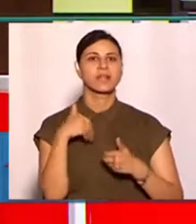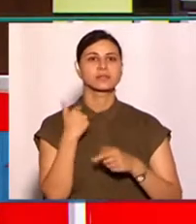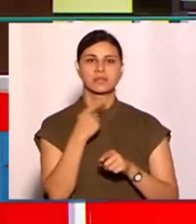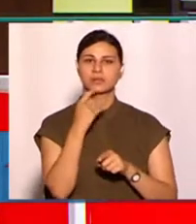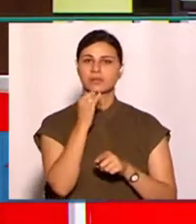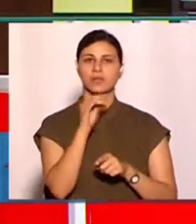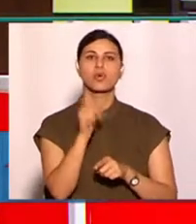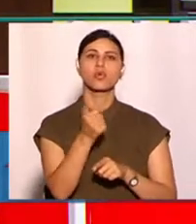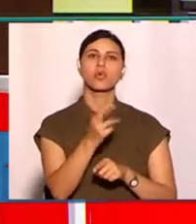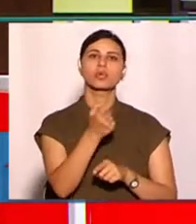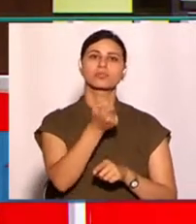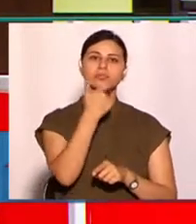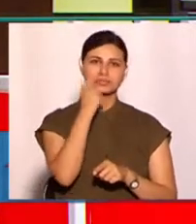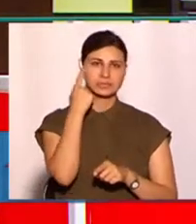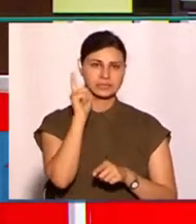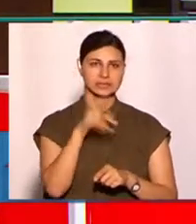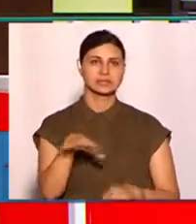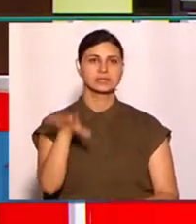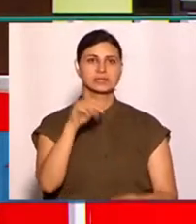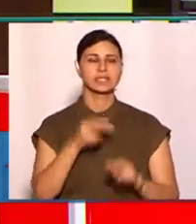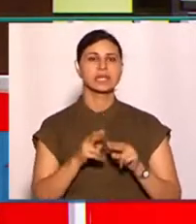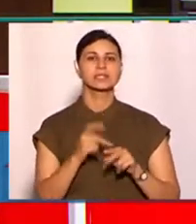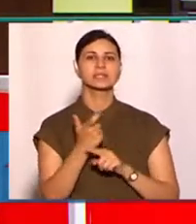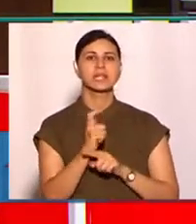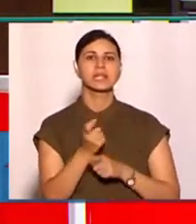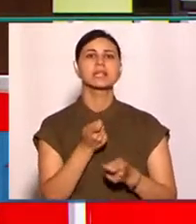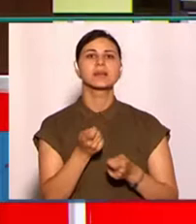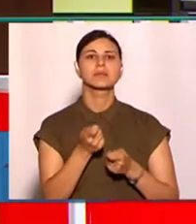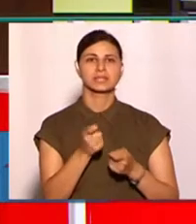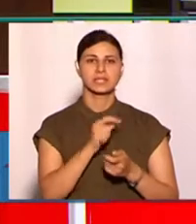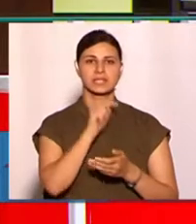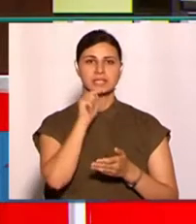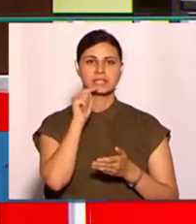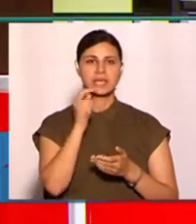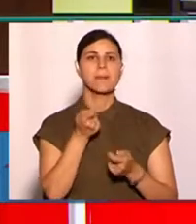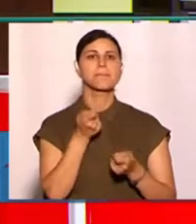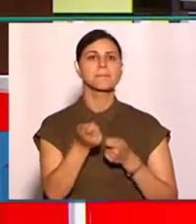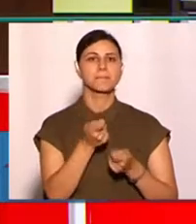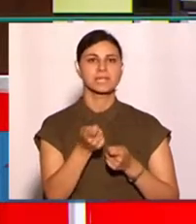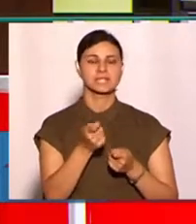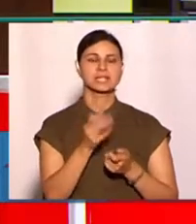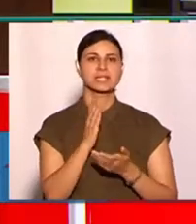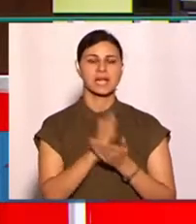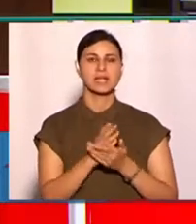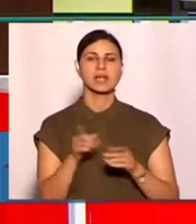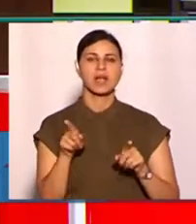როგორ უნდა დალიოთ და როგორ უნდა მიიღოთ, იმიტომ რომ ეს ძალიან ფრთხილი საკითხი, უბრალოდ ფრთხილ მიდგომას მოითხოვს